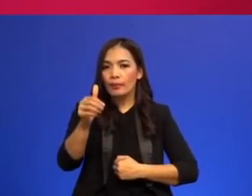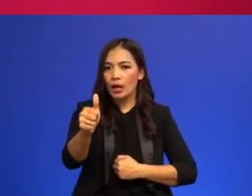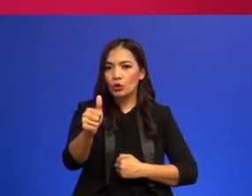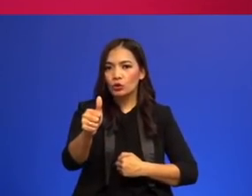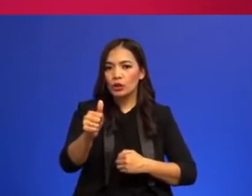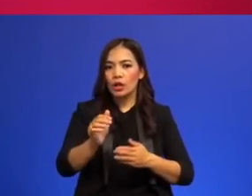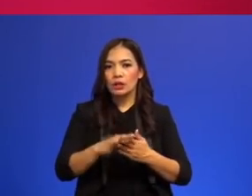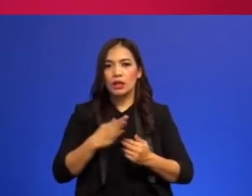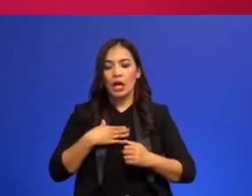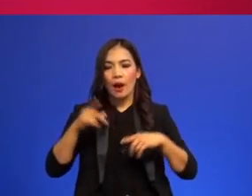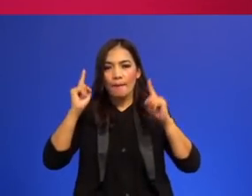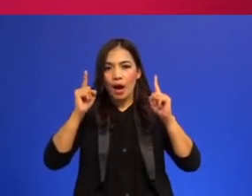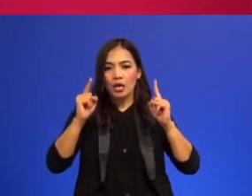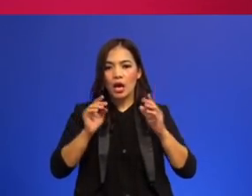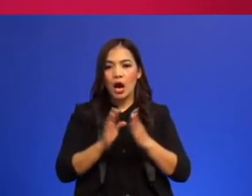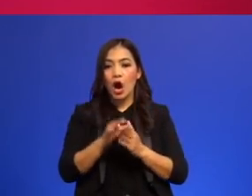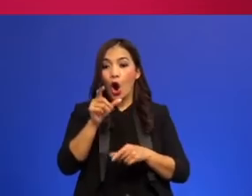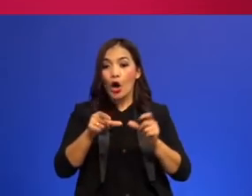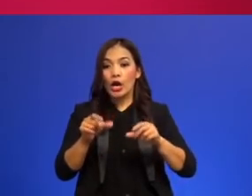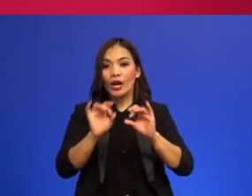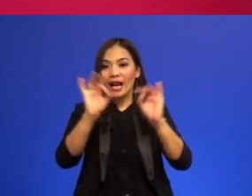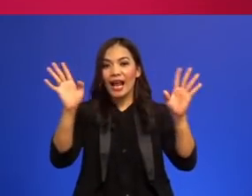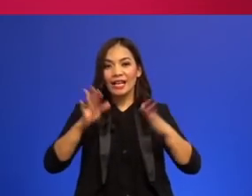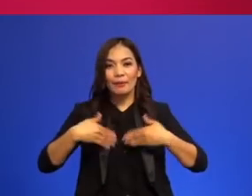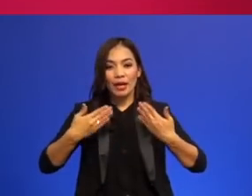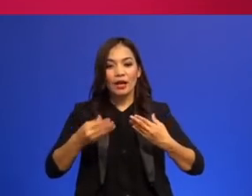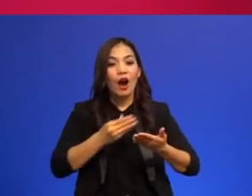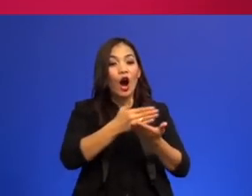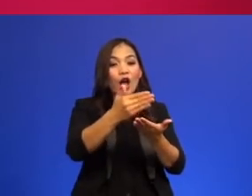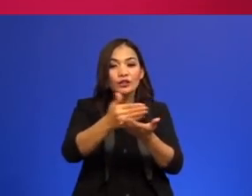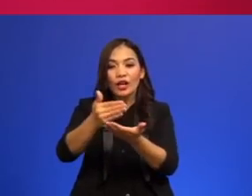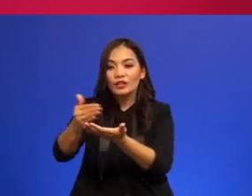makannya agak bahaya karena banyak orang ingin membahagiakan saya.